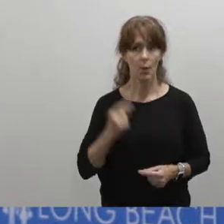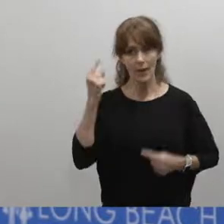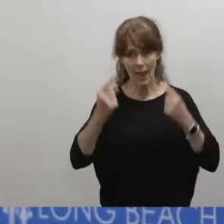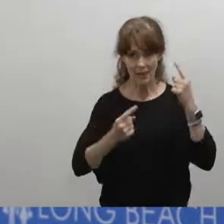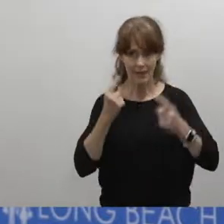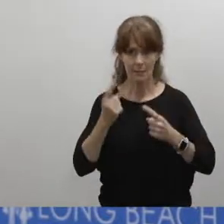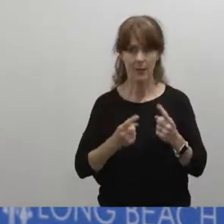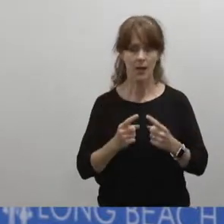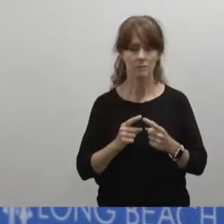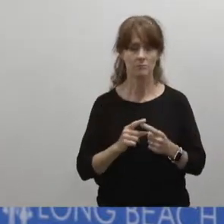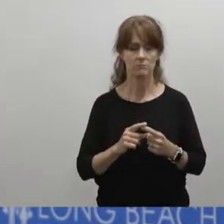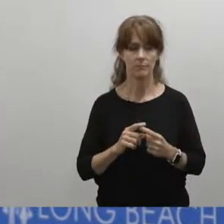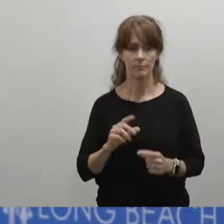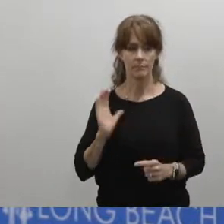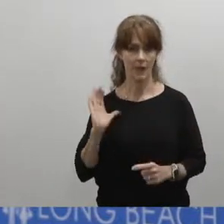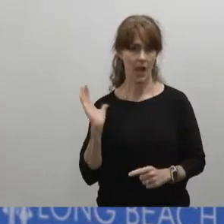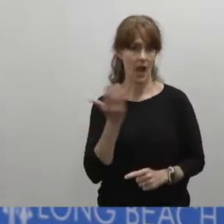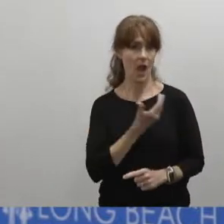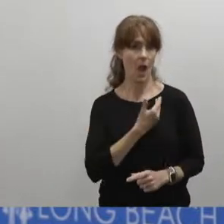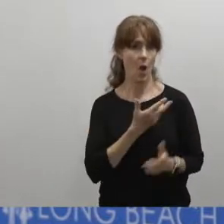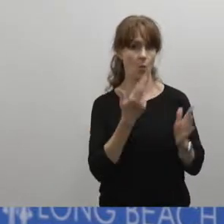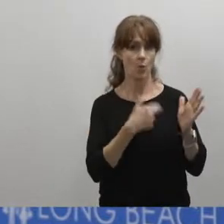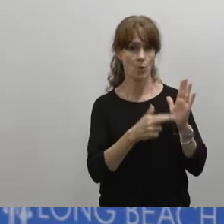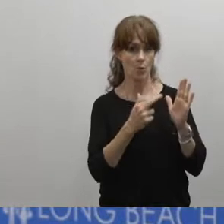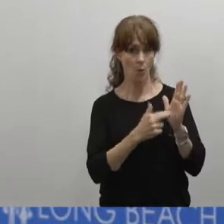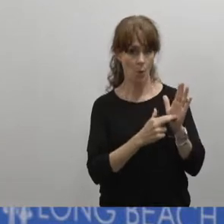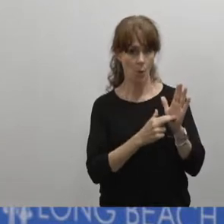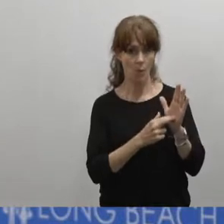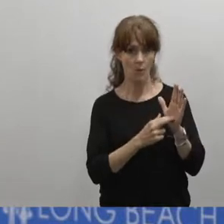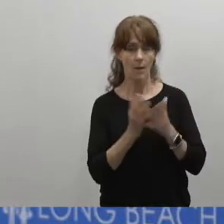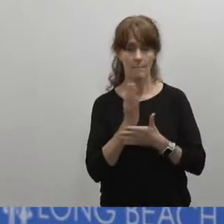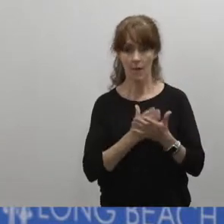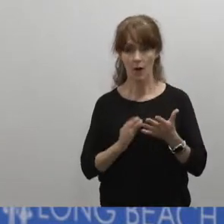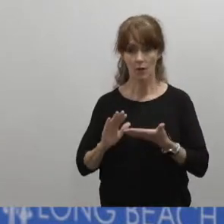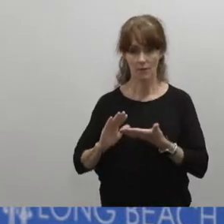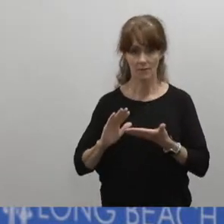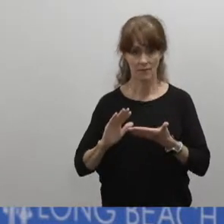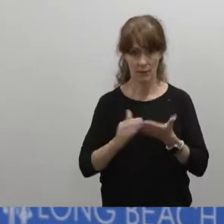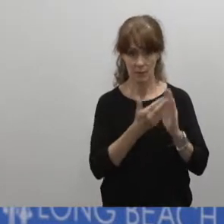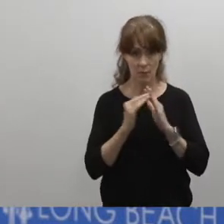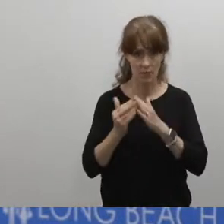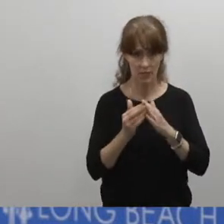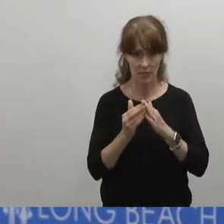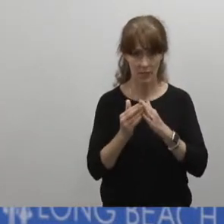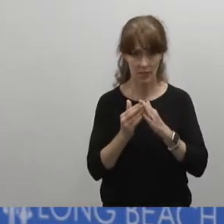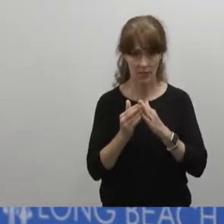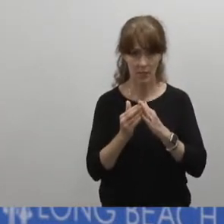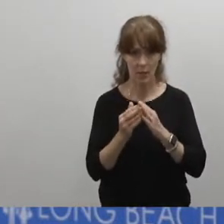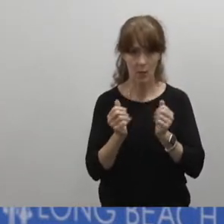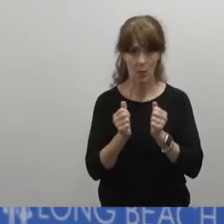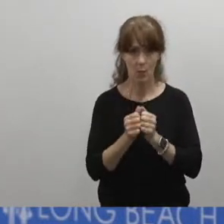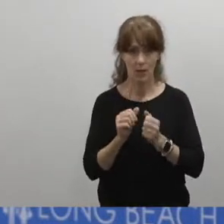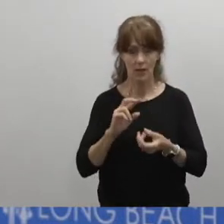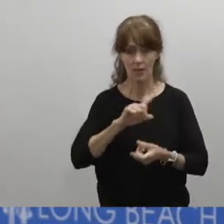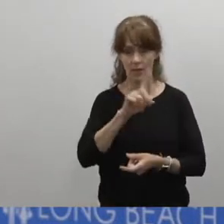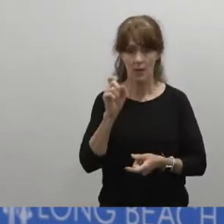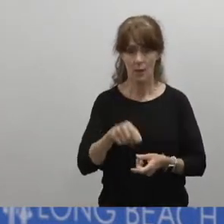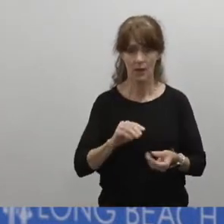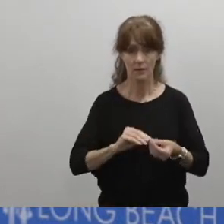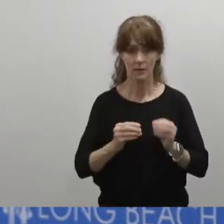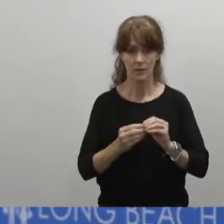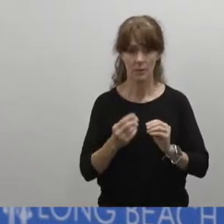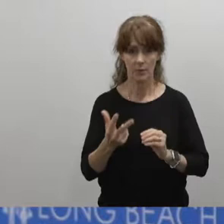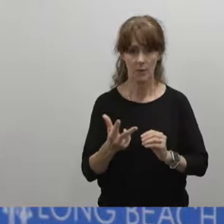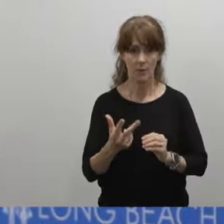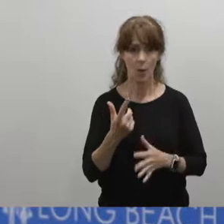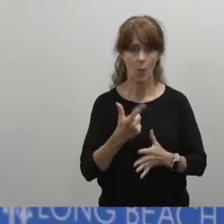rơ. Đó chả được chả. Còn nâng sân công dường. Đàm bì hát ơn chú mùi sọp